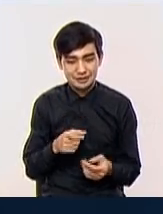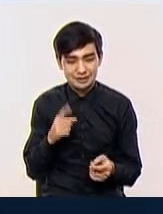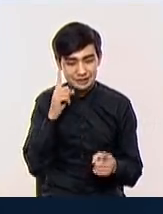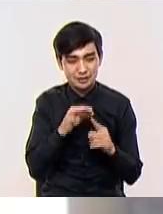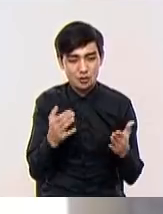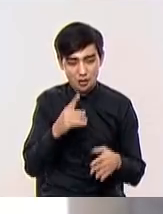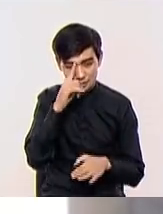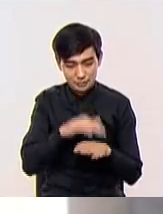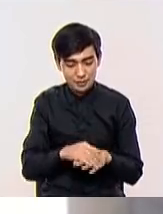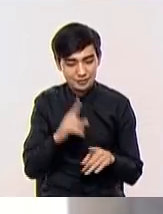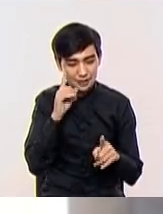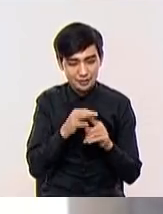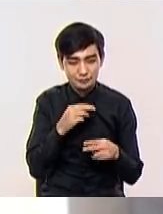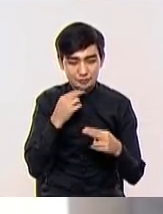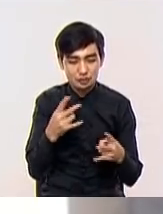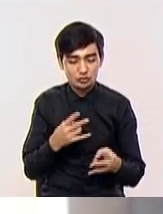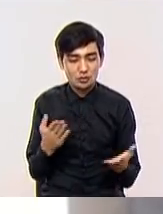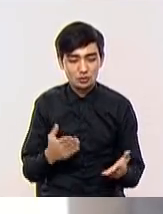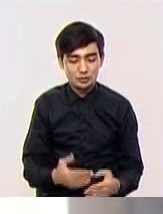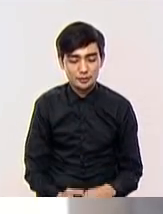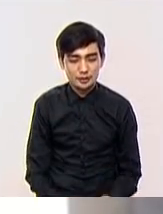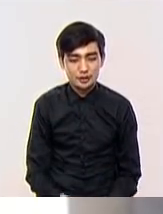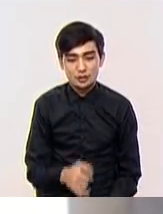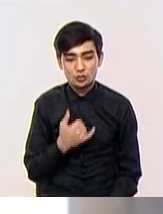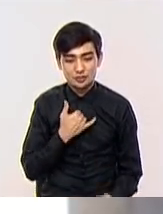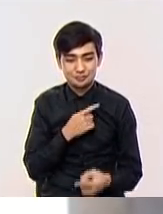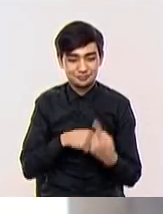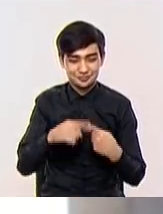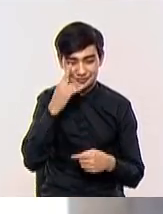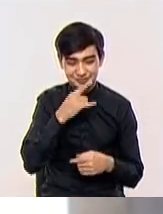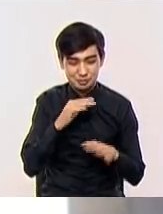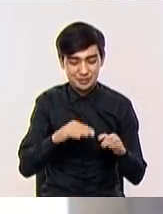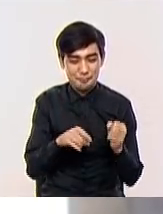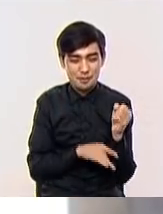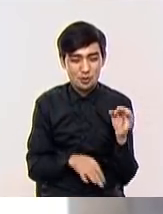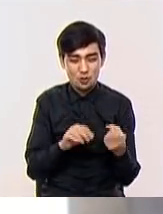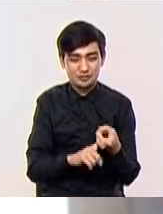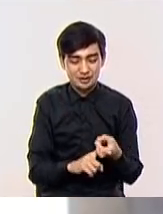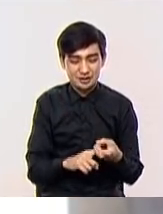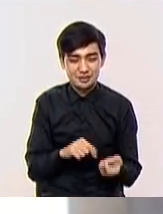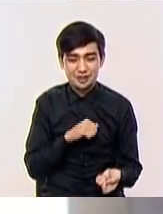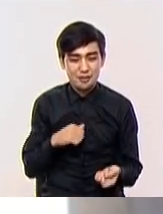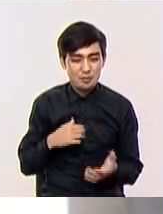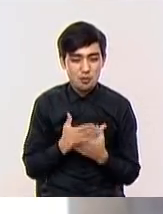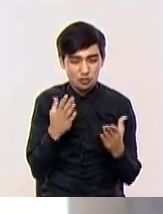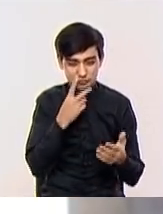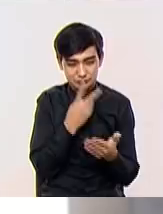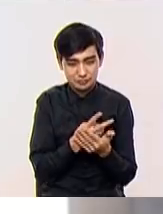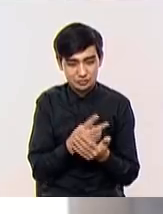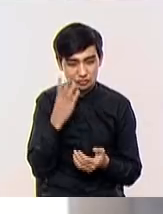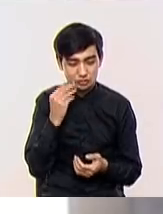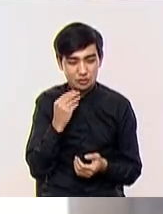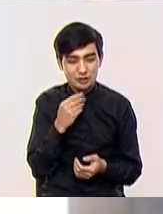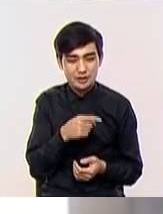аудару керек? Дүниежүзілік банктің талдауында біздің елдегі кедейлердің арасындағы ең көп кездесетін санат